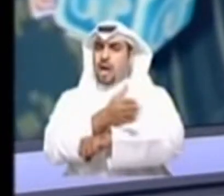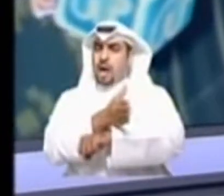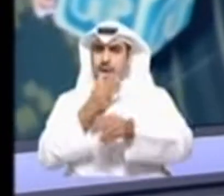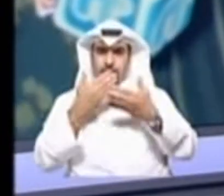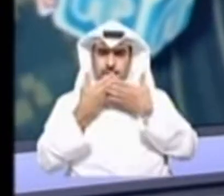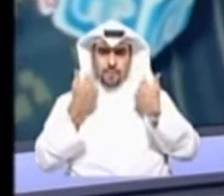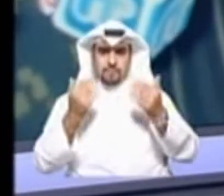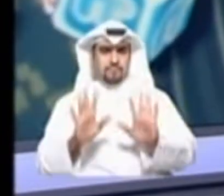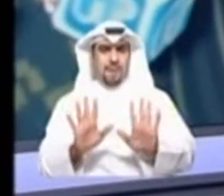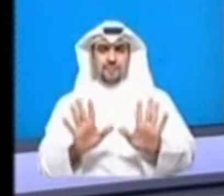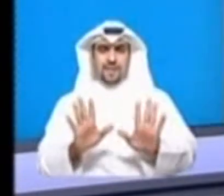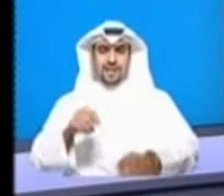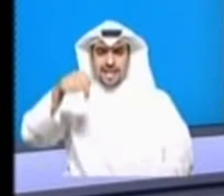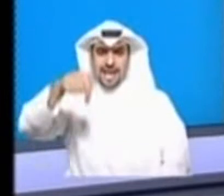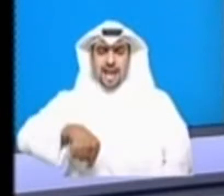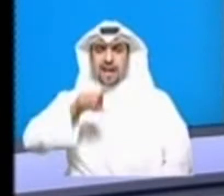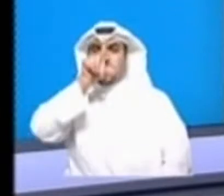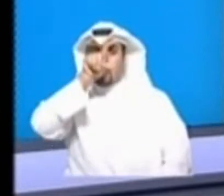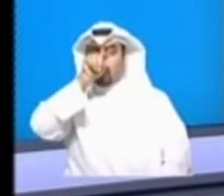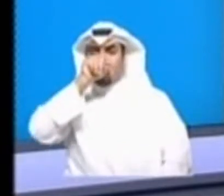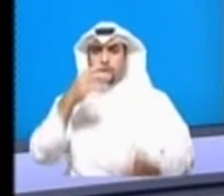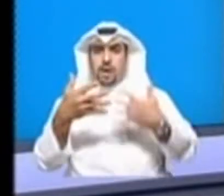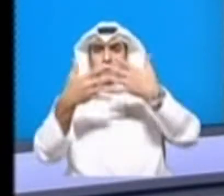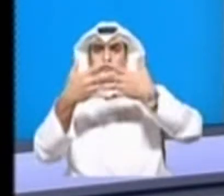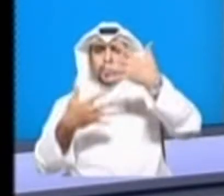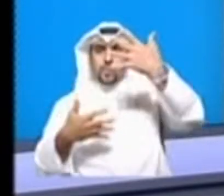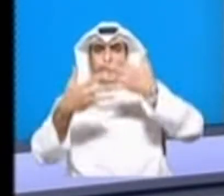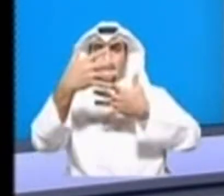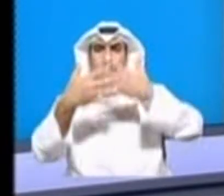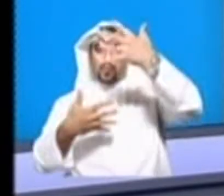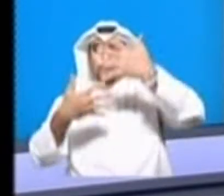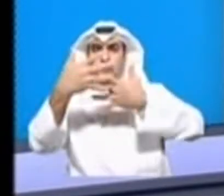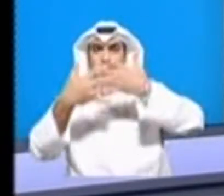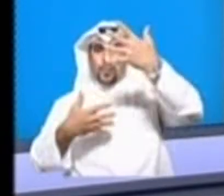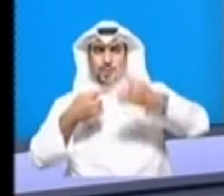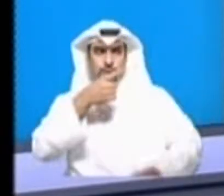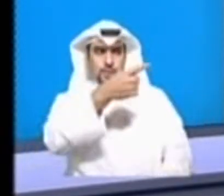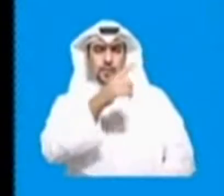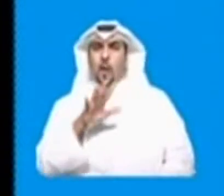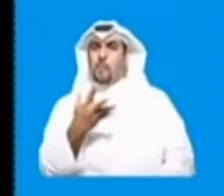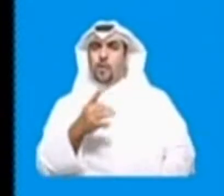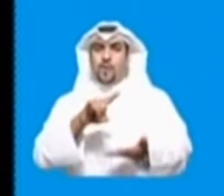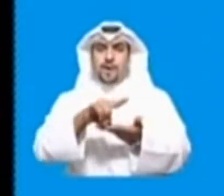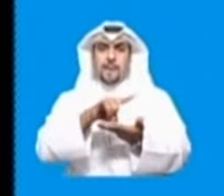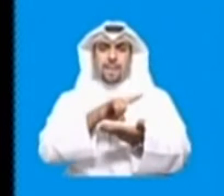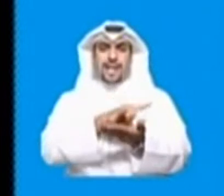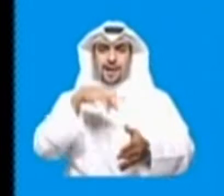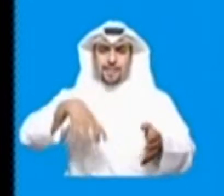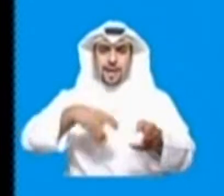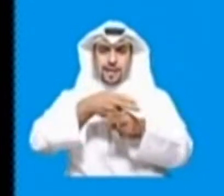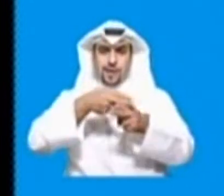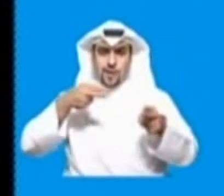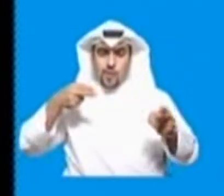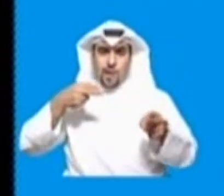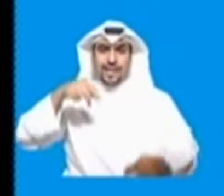السفر، مستخدمو مواقع التواصل الاجتماعي تداولوا إعلان الإدارة العامة للطيران المدني في حساباتها الرسمية عن توفير خدمة